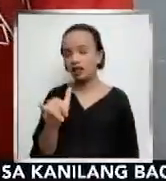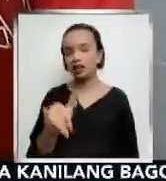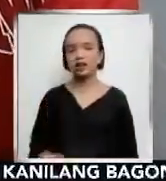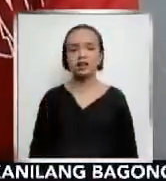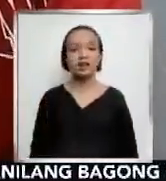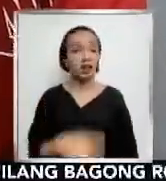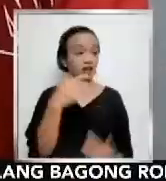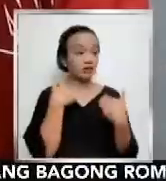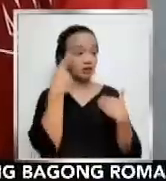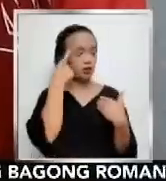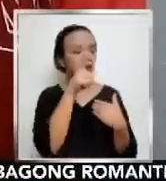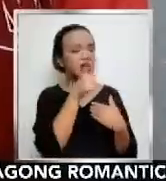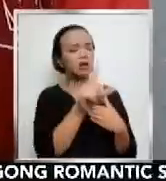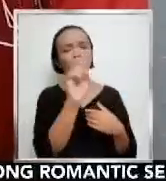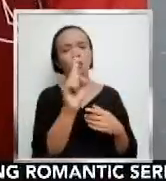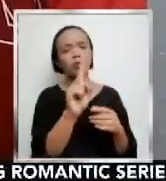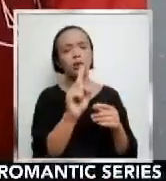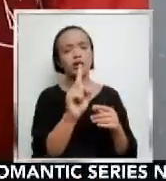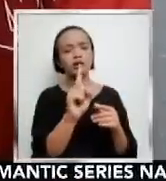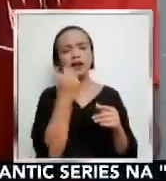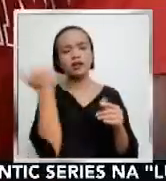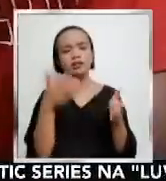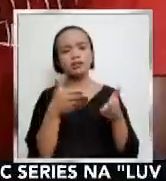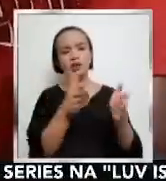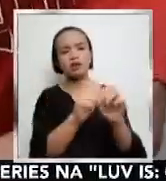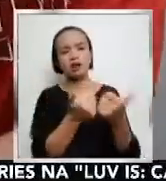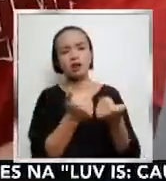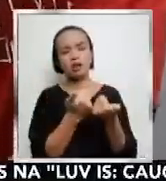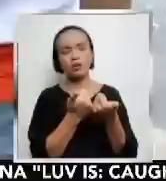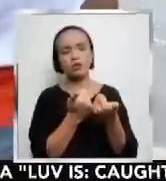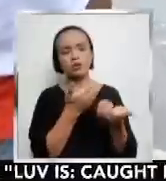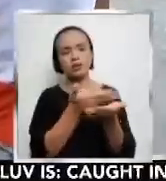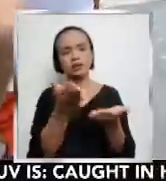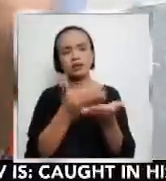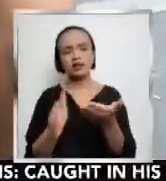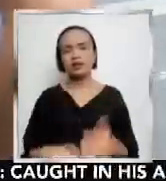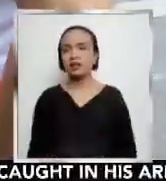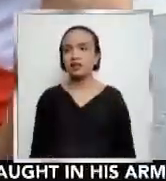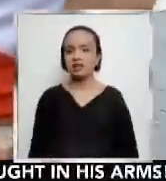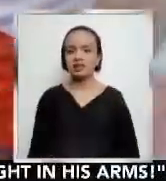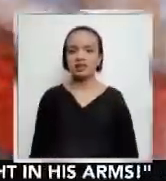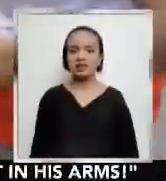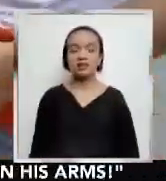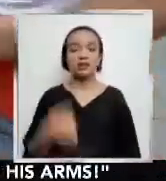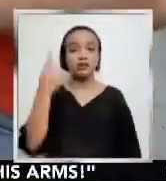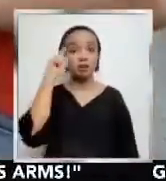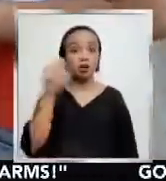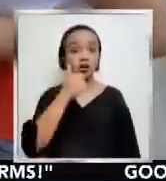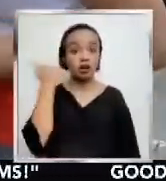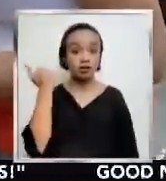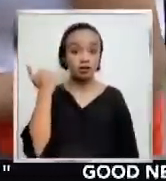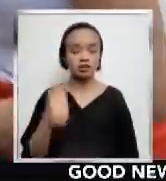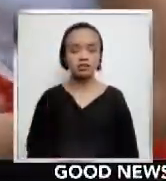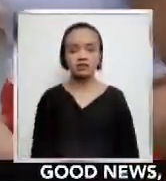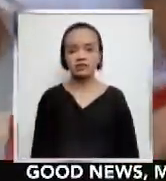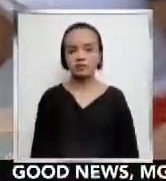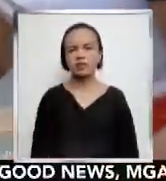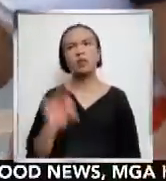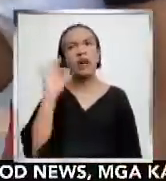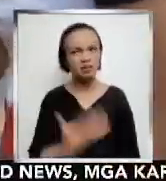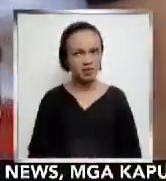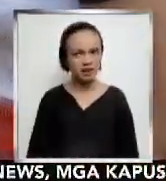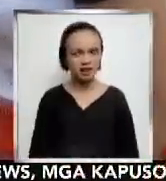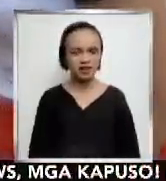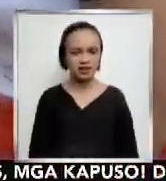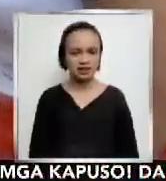anong diskarte mo para makabili ng mga pampaswerte prutas? Hamas ko, ganun. Pero para sa iba, walang pera. So wala mo na